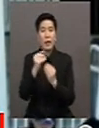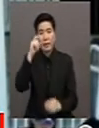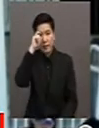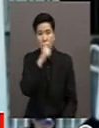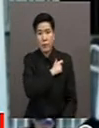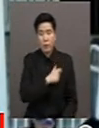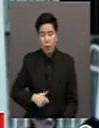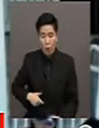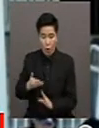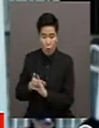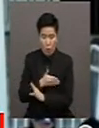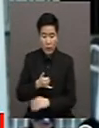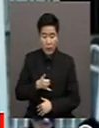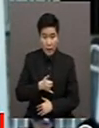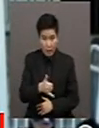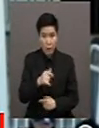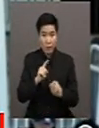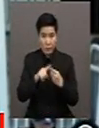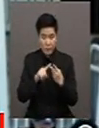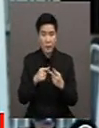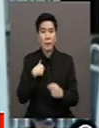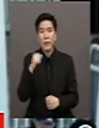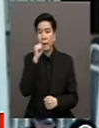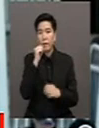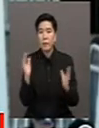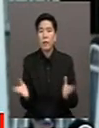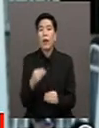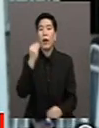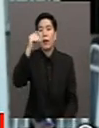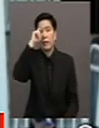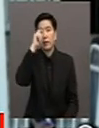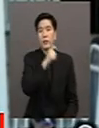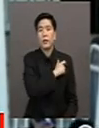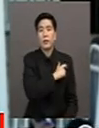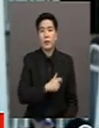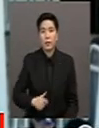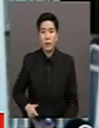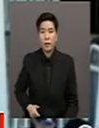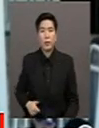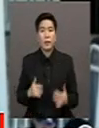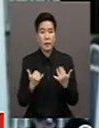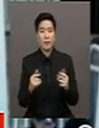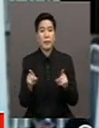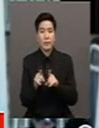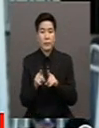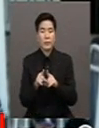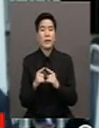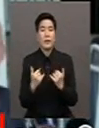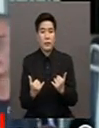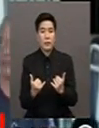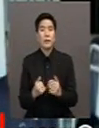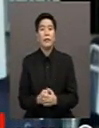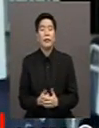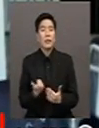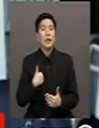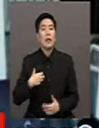ข้าไปในสนามและในสนามเราก็มีการร้องเพลงสรรเสริญเพื่อเป็นการถวายแด่พระบาทสมเด็จพระเจ้าอยู่หัวของเราอีกรอบ